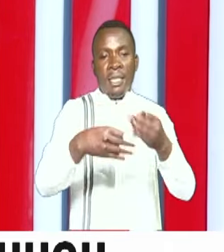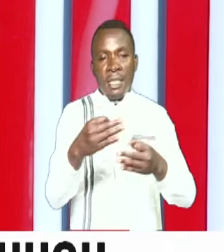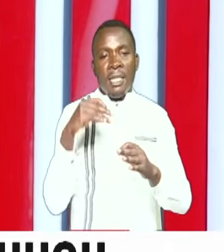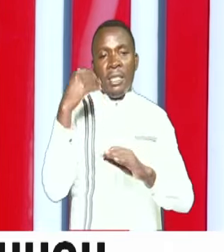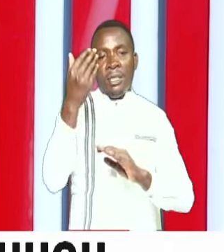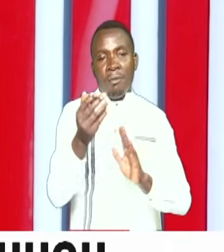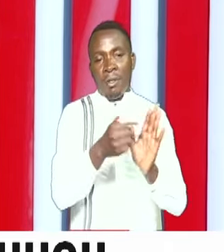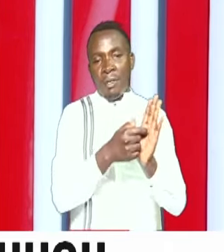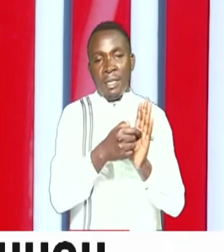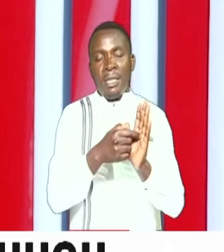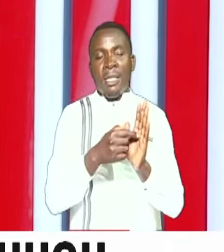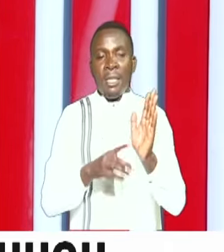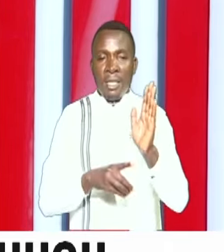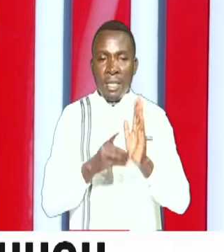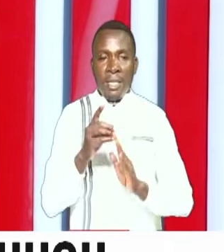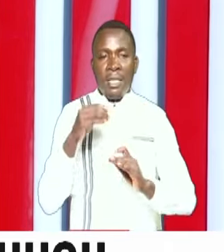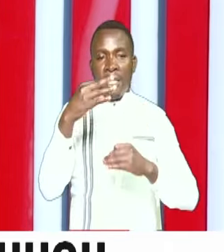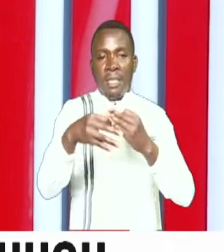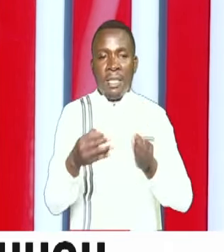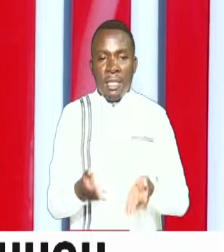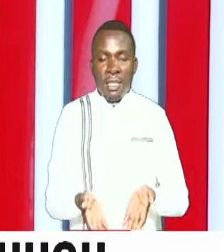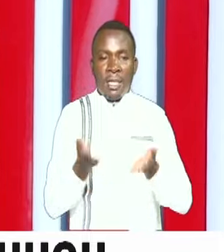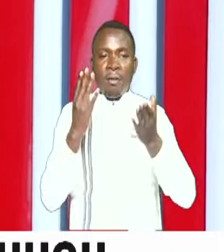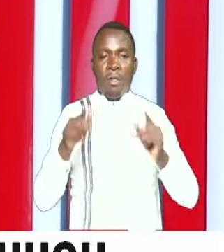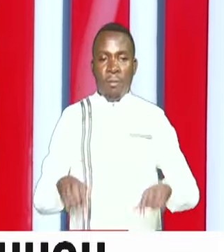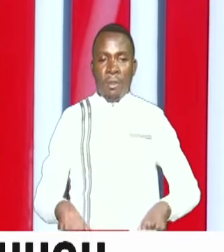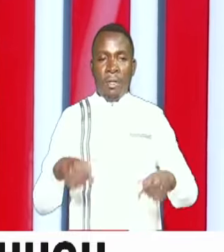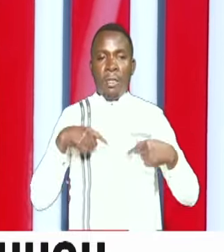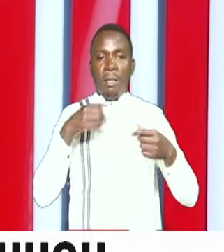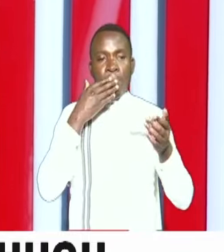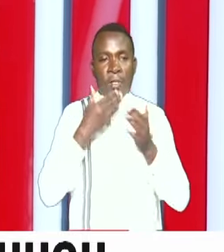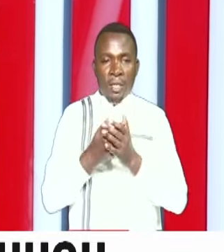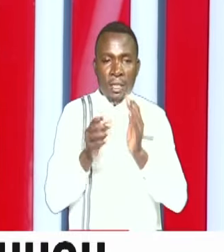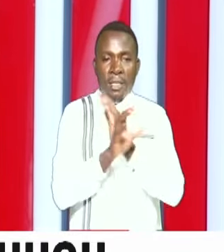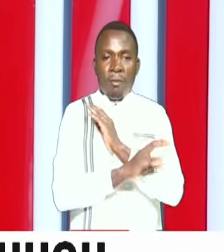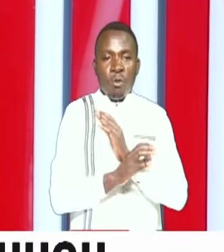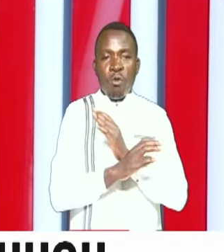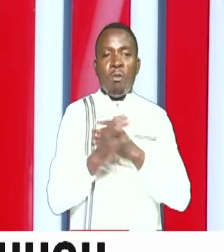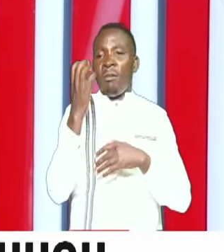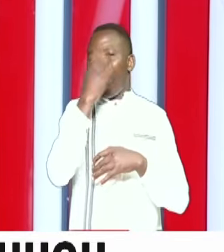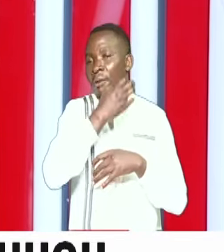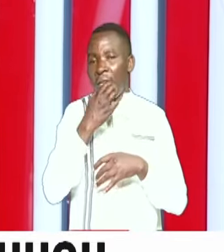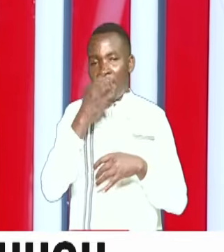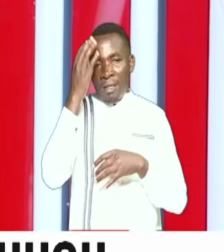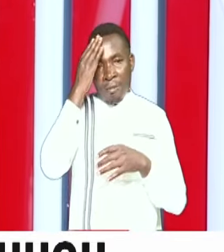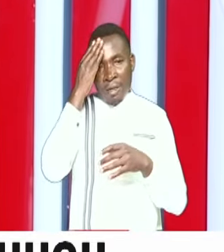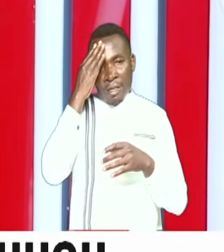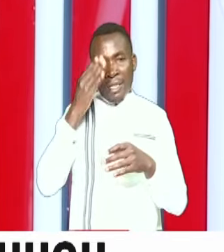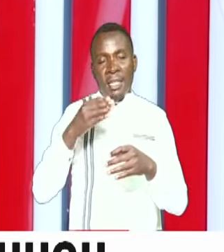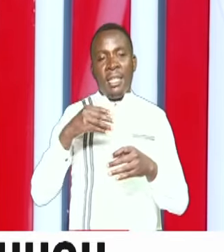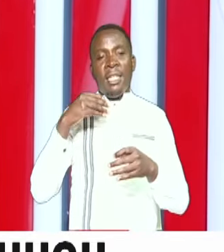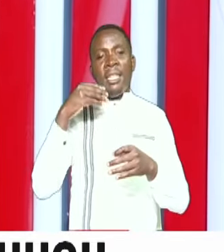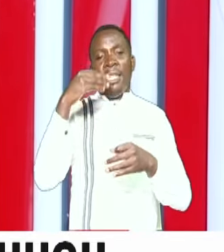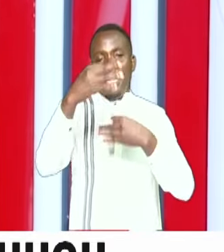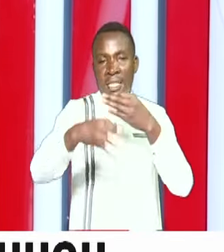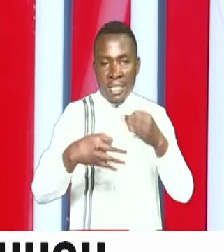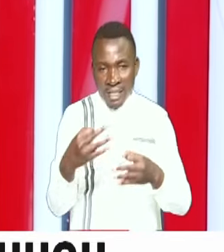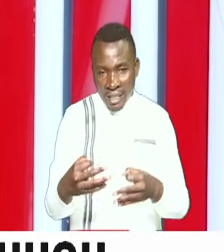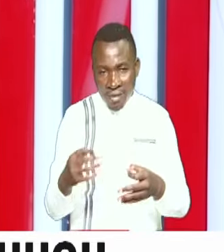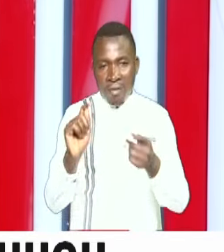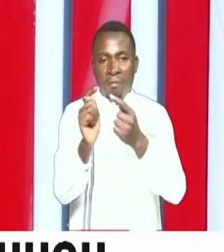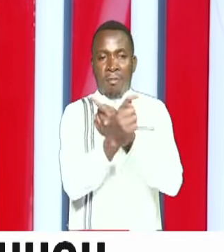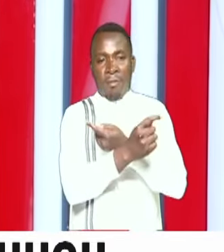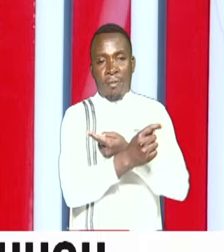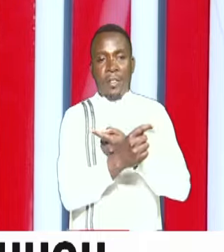iterambere ry'inganda rizamuye imibereho myiza y'ibihugu by'i Burayi murabizi icyo bita industrial revolution yahereye i